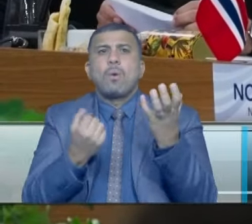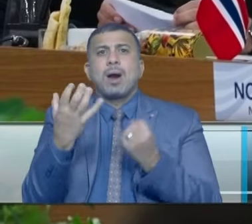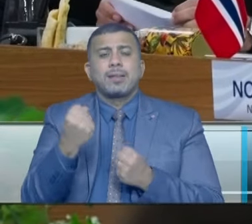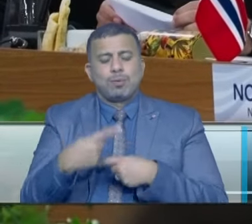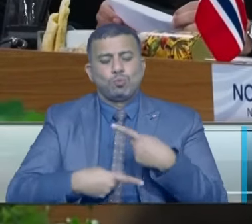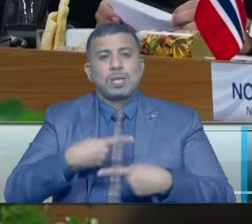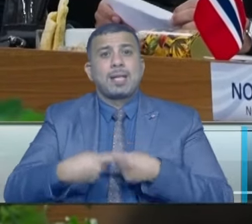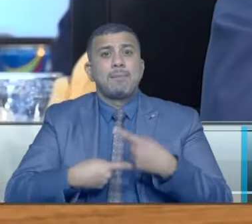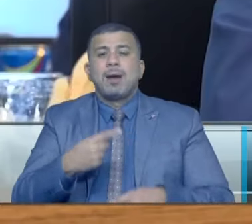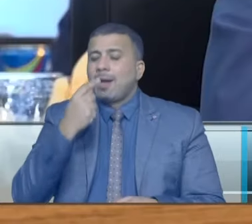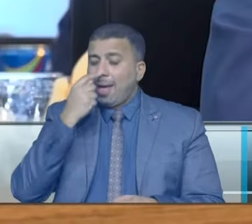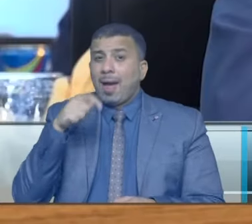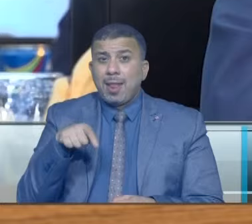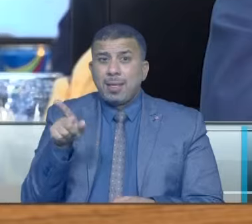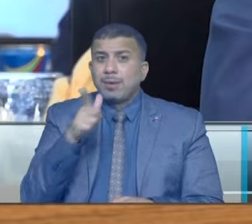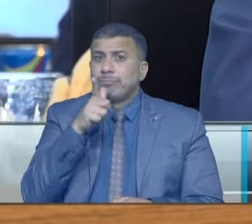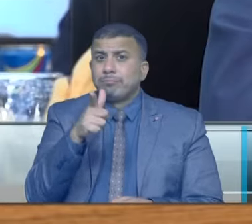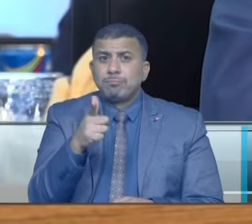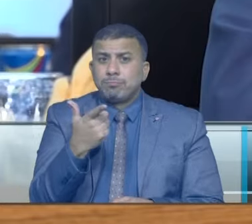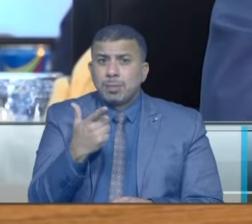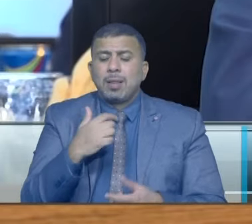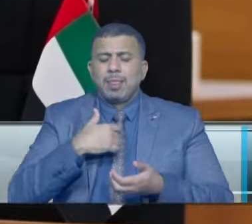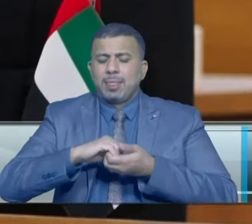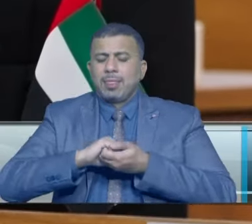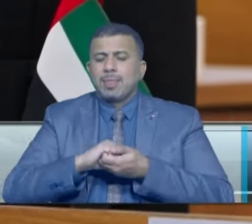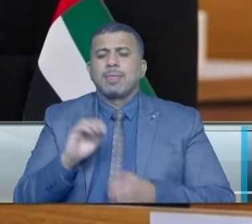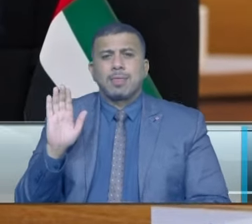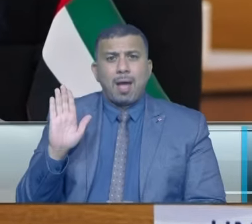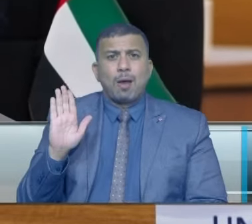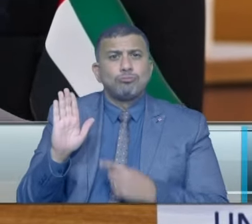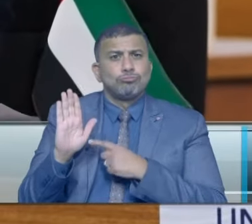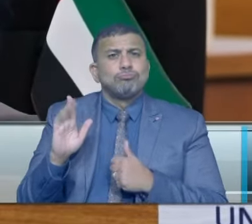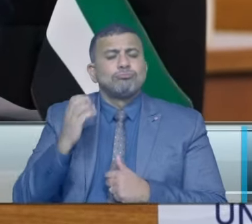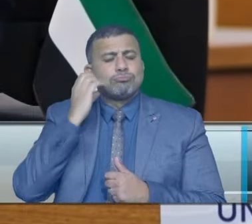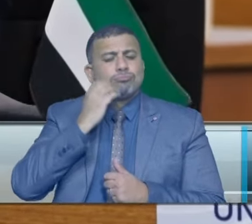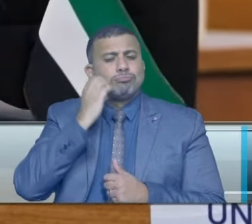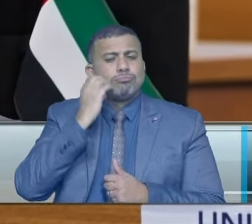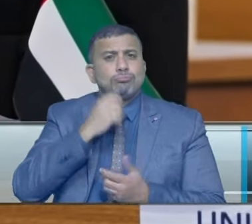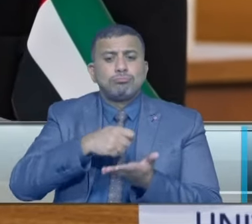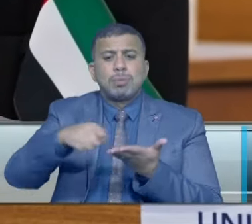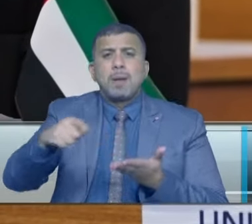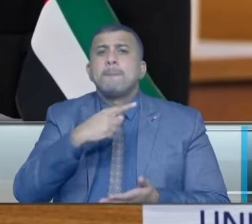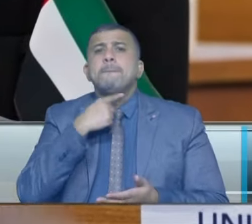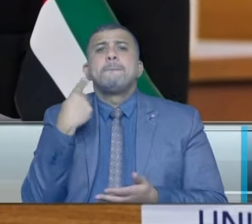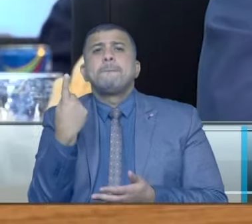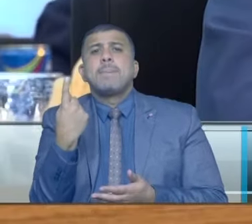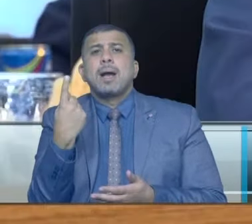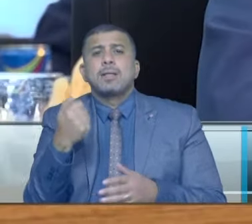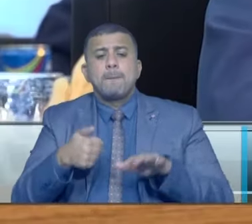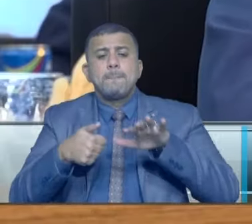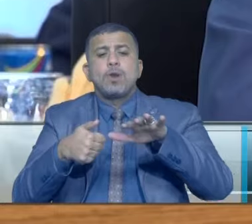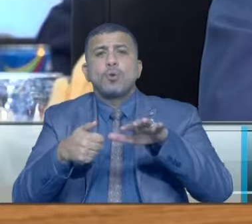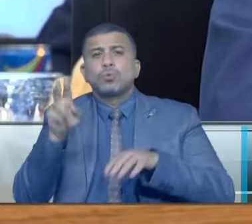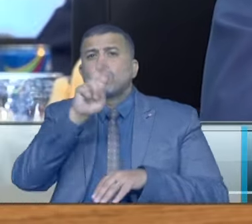المستدامة، وعليه نعلن عن تعهد دولة الإمارات بمبلغ 100 مليون دولار أمريكي